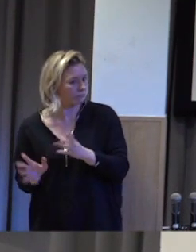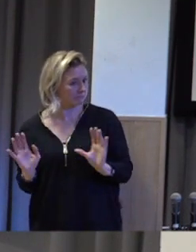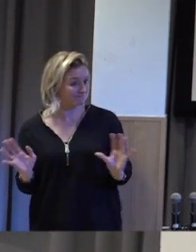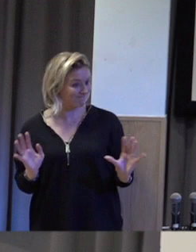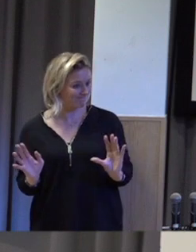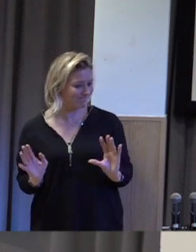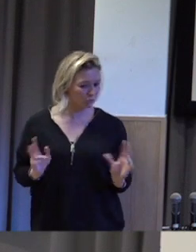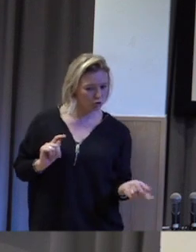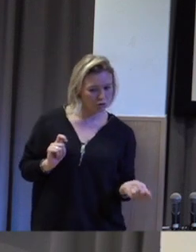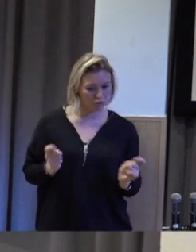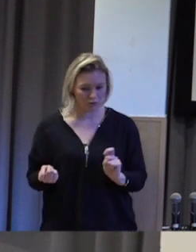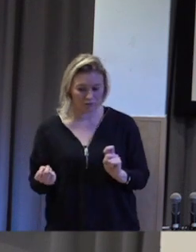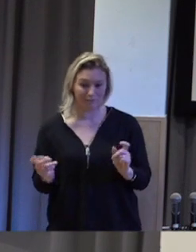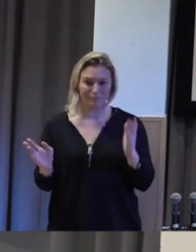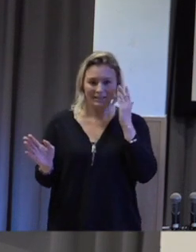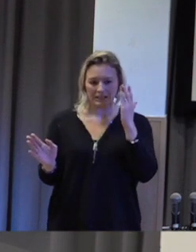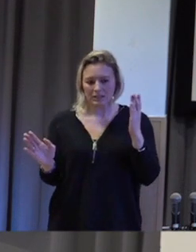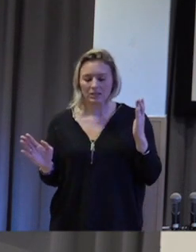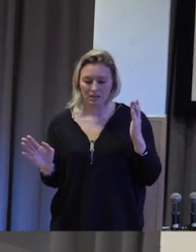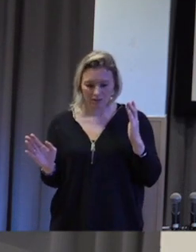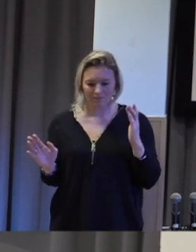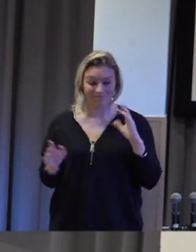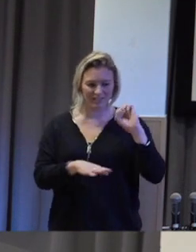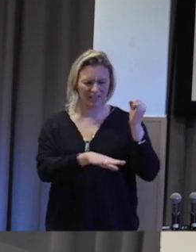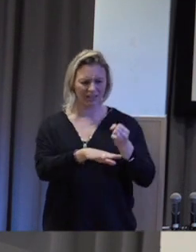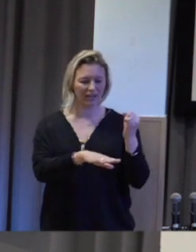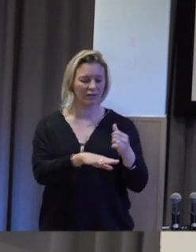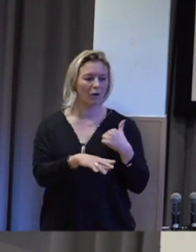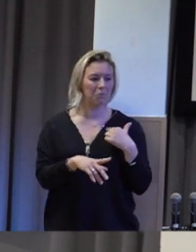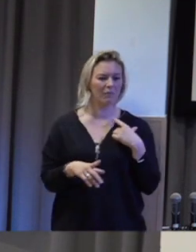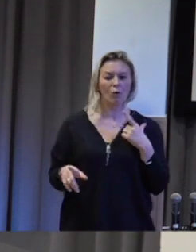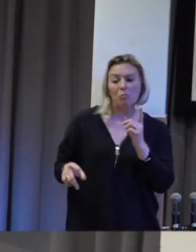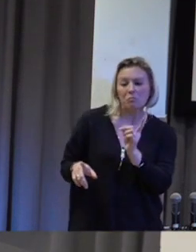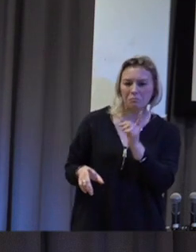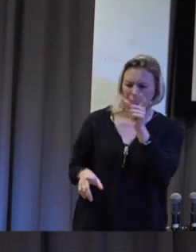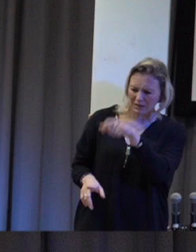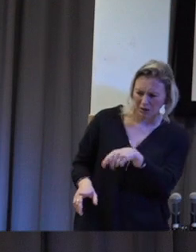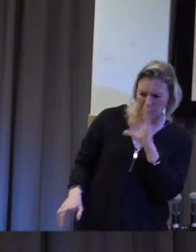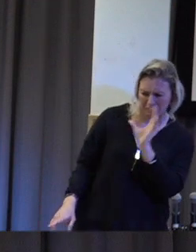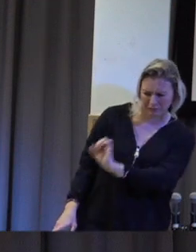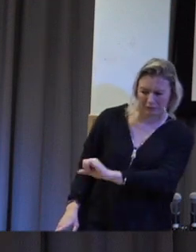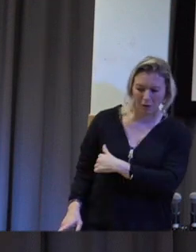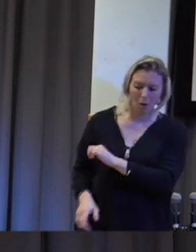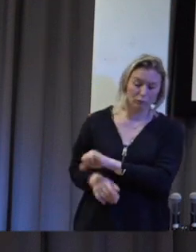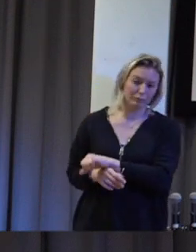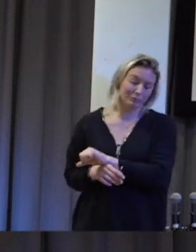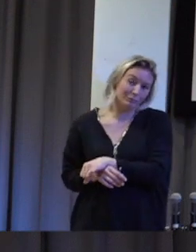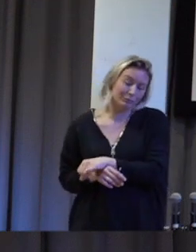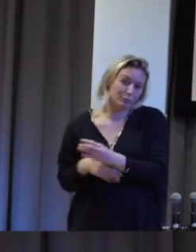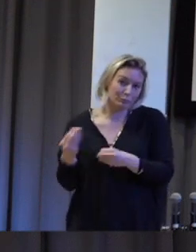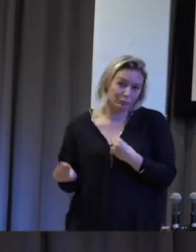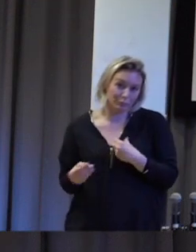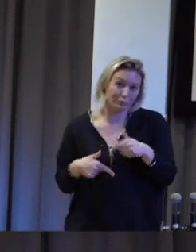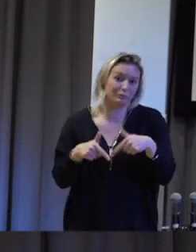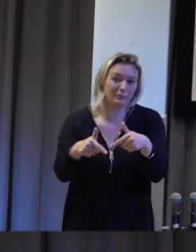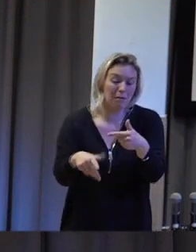S'il t'arrive parfois, comme ce sacrificateur, de passer ton chemin, c'est souvent parce que peut-être que toi aussi tu